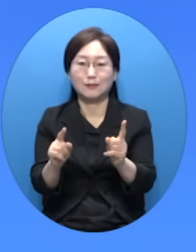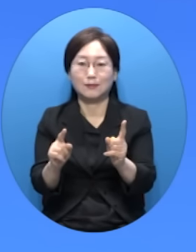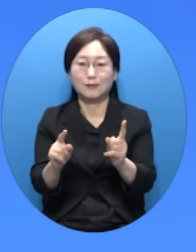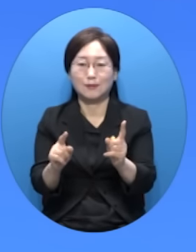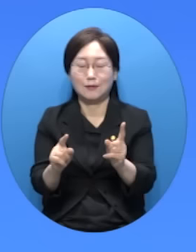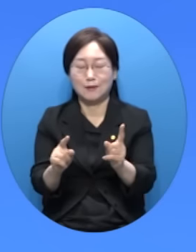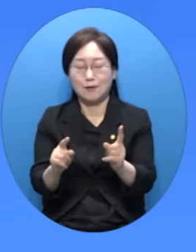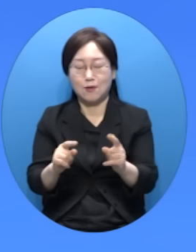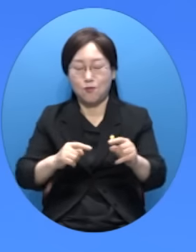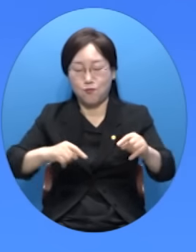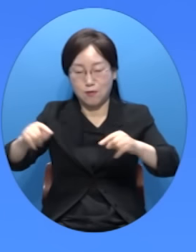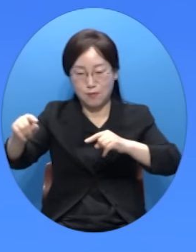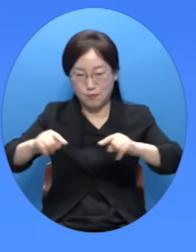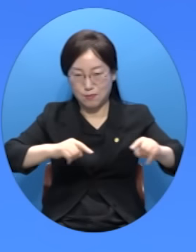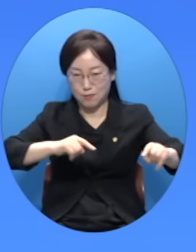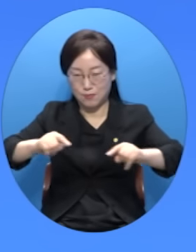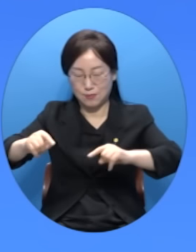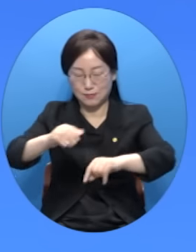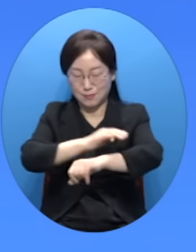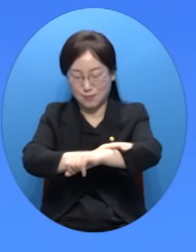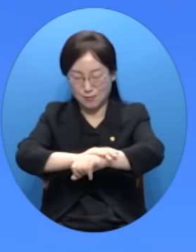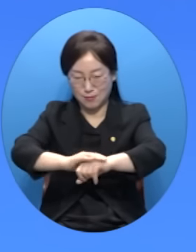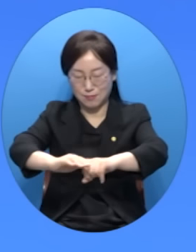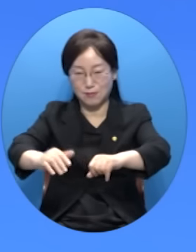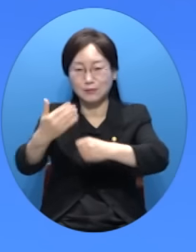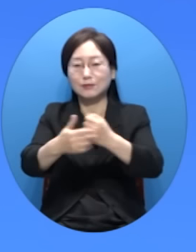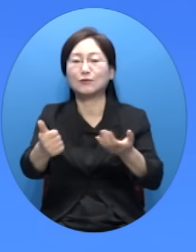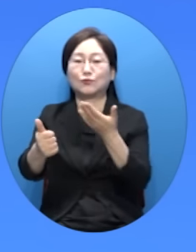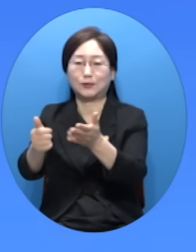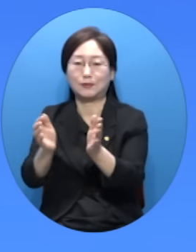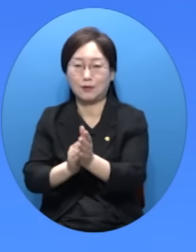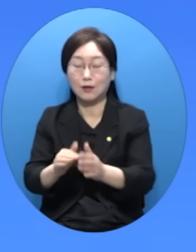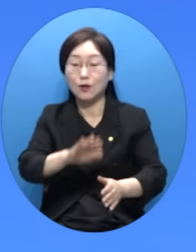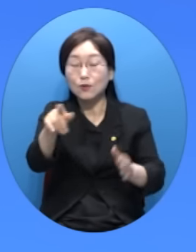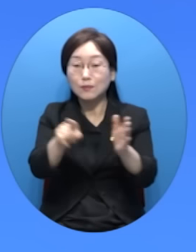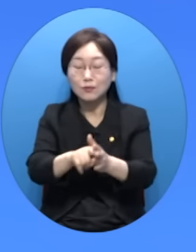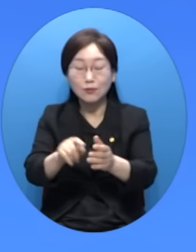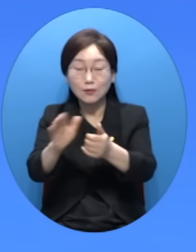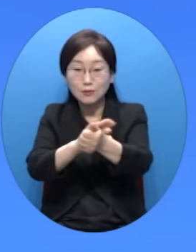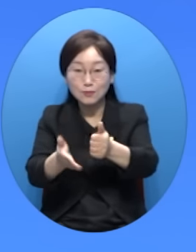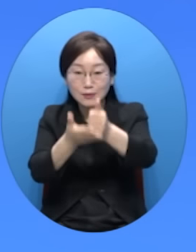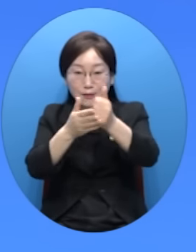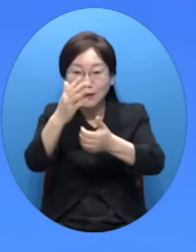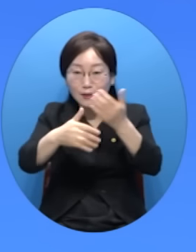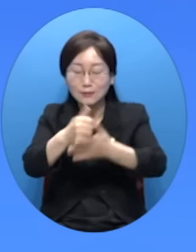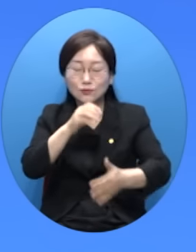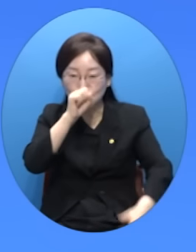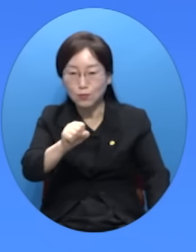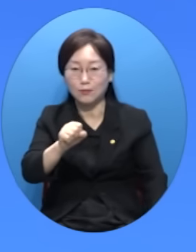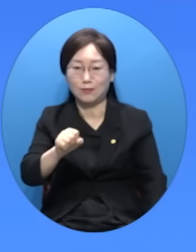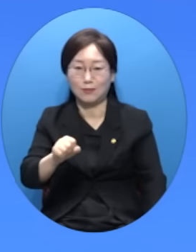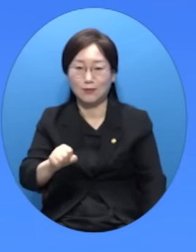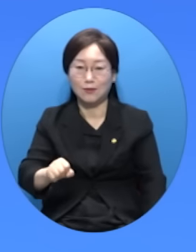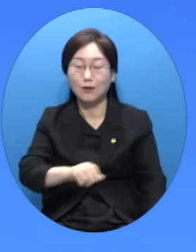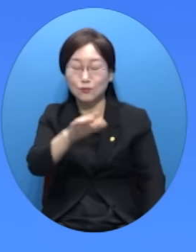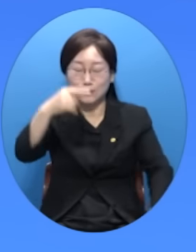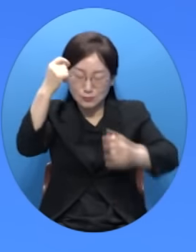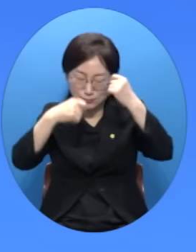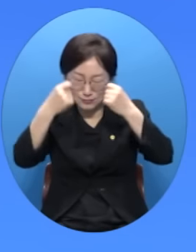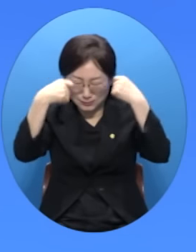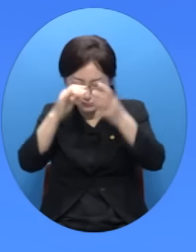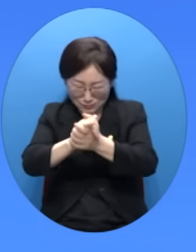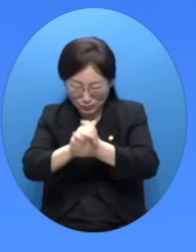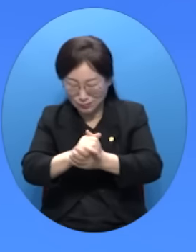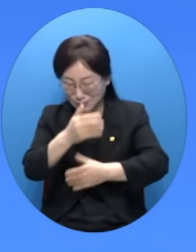유다왕을 잘 다스릴 수 있도록 은혜를 베풀어 주신 것입니다. 우리가 믿고 섬기는 하나님은 참으로 좋으신 하나님이십니다. 우리의 눈물의 기도를